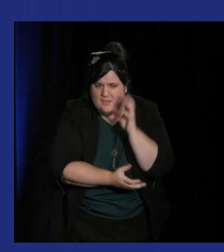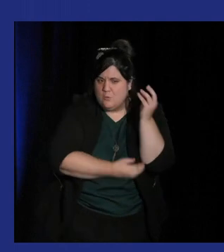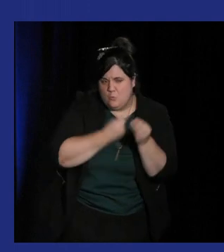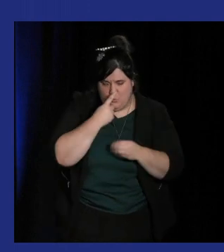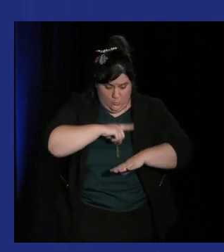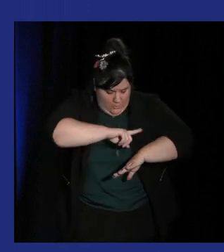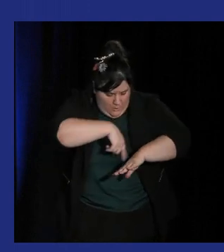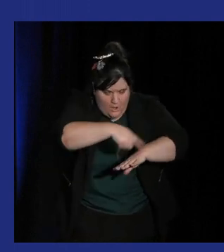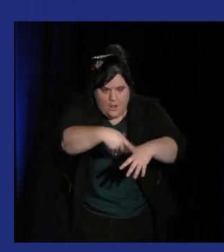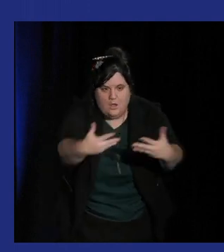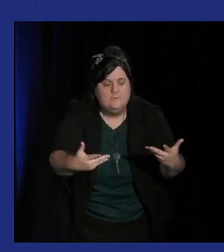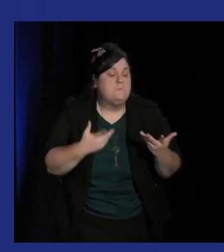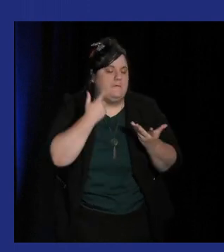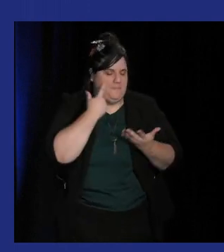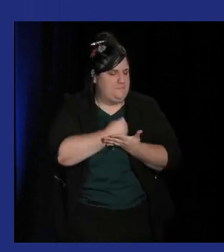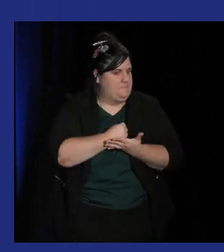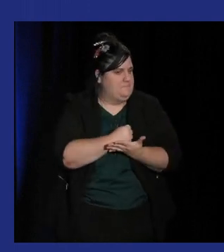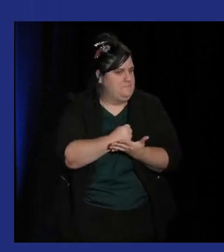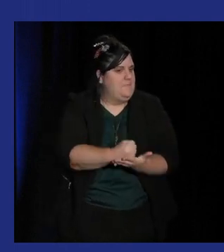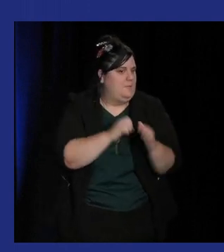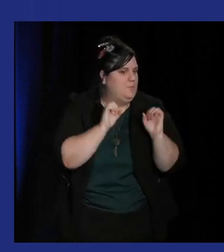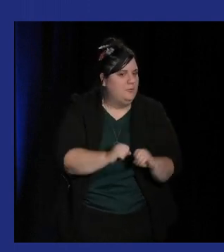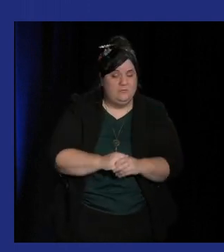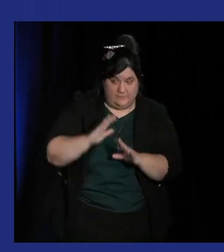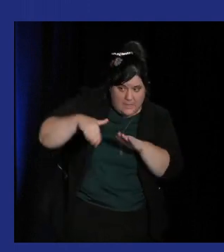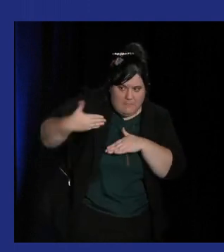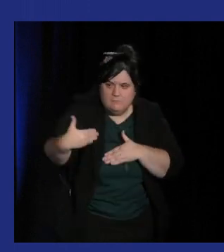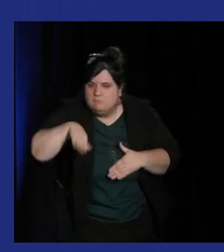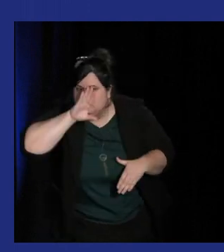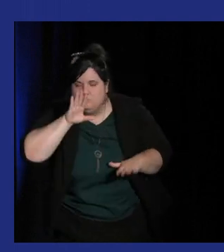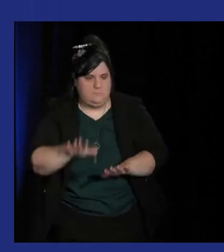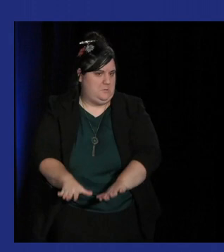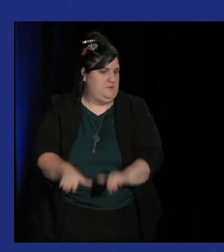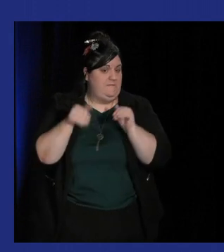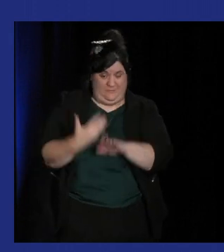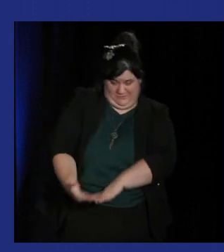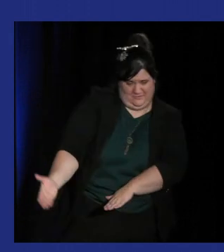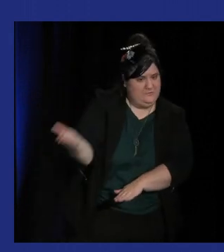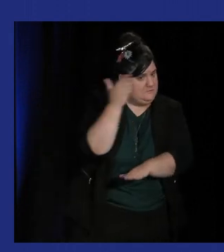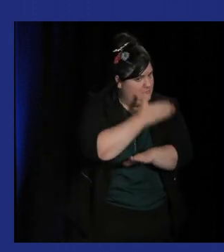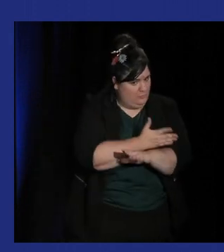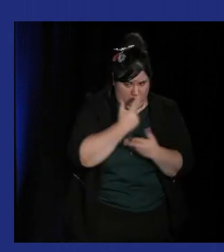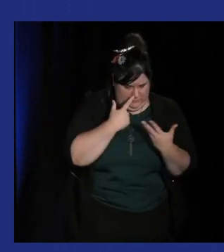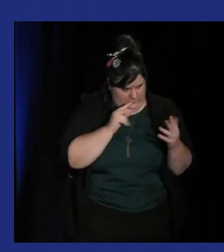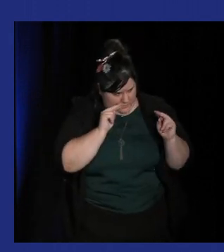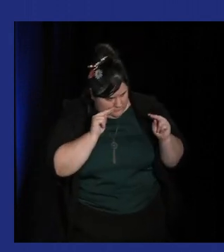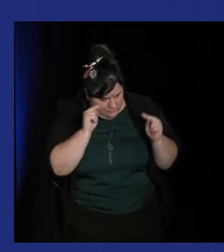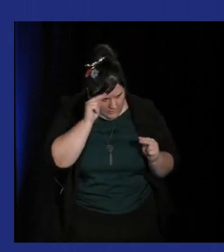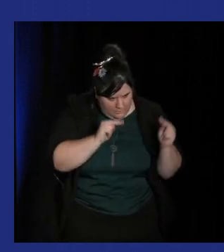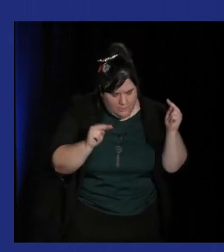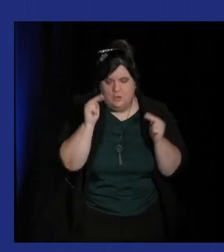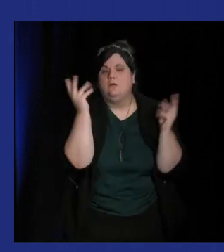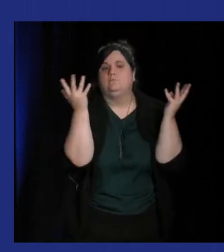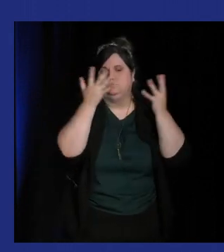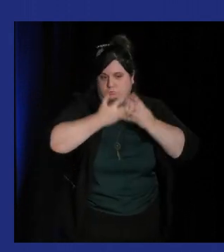si ça prend trop de ressources aussi ça permet en étant là dès le tout début de la création de devoir ces problématiques